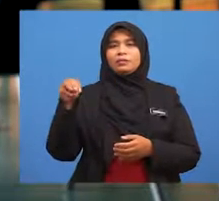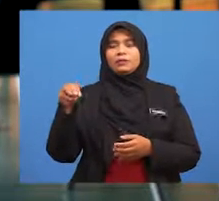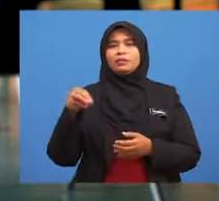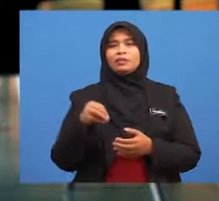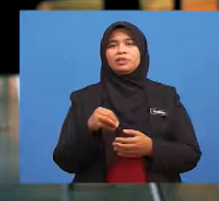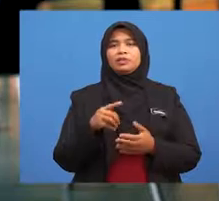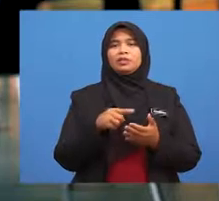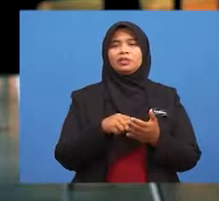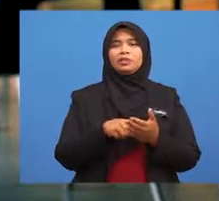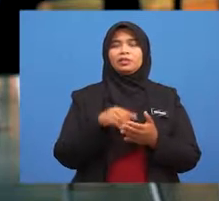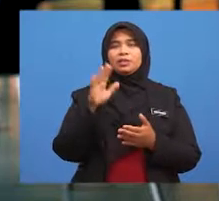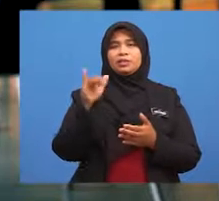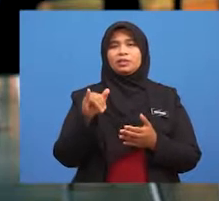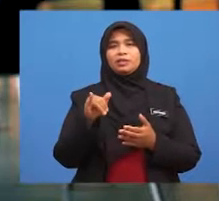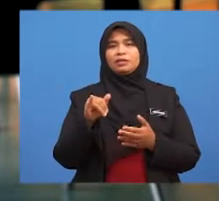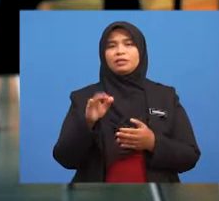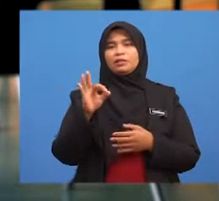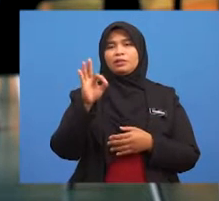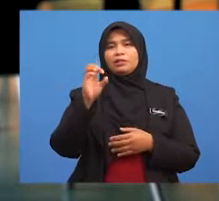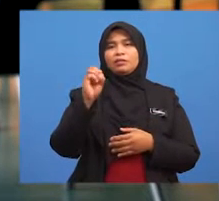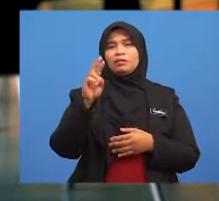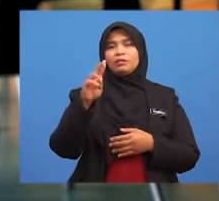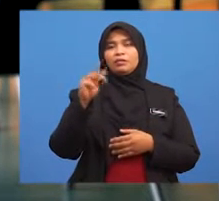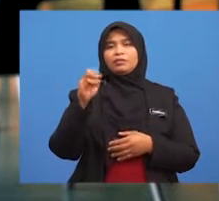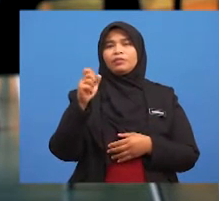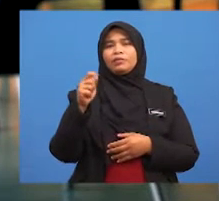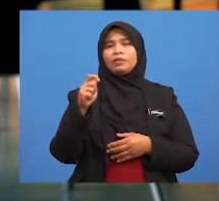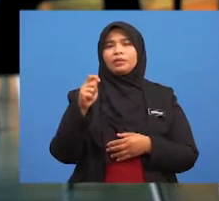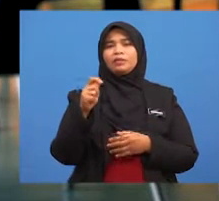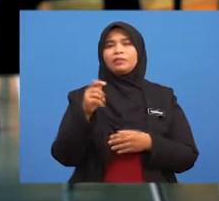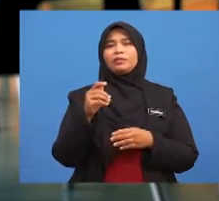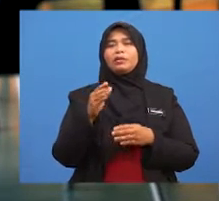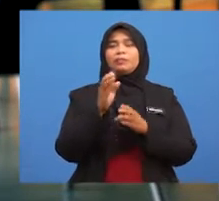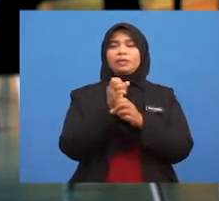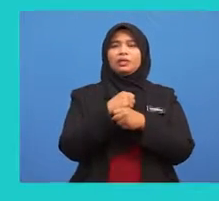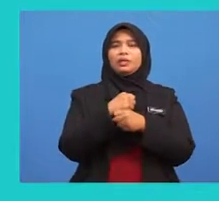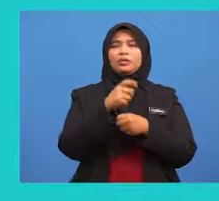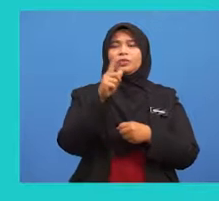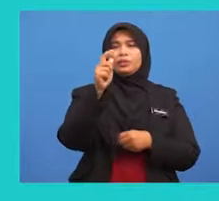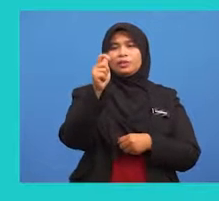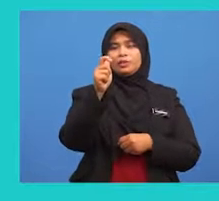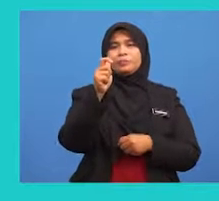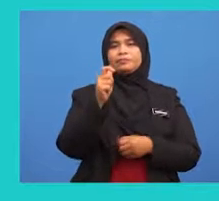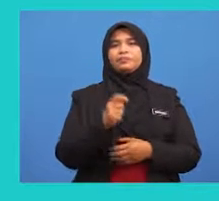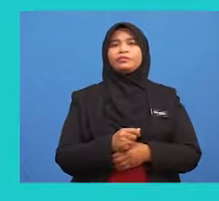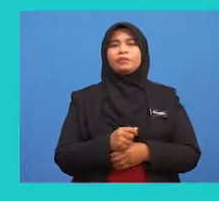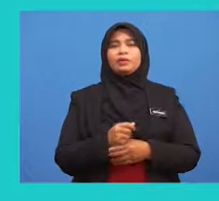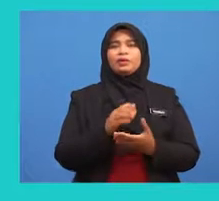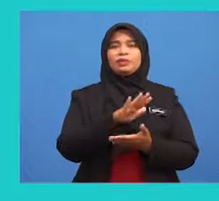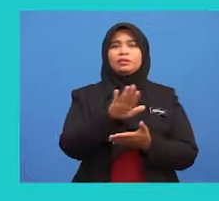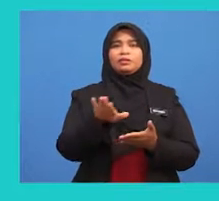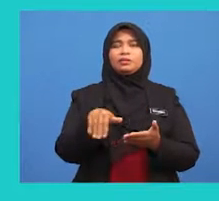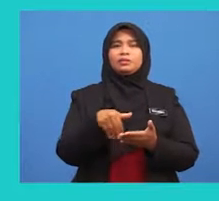Murid-murid, inilah dia format akaun pengeluaran bentuk T. Semua item berada